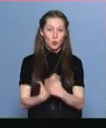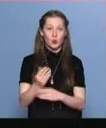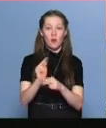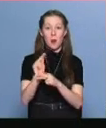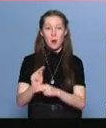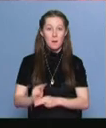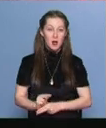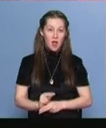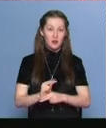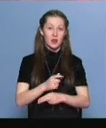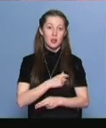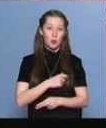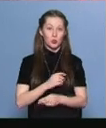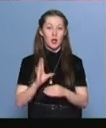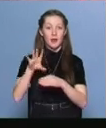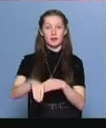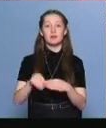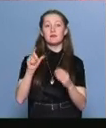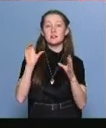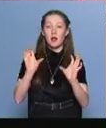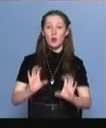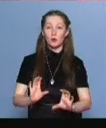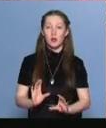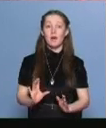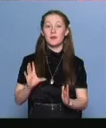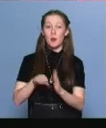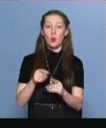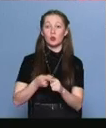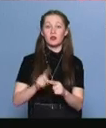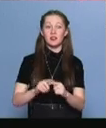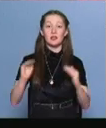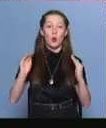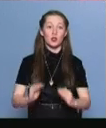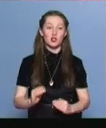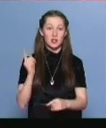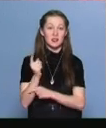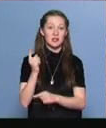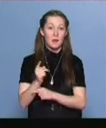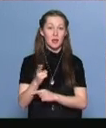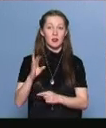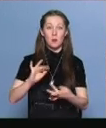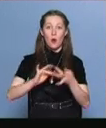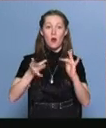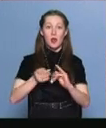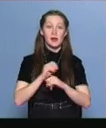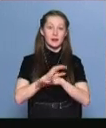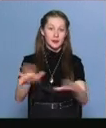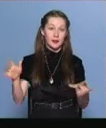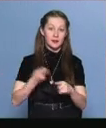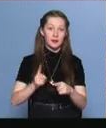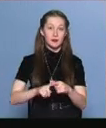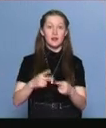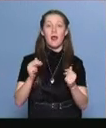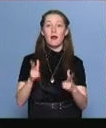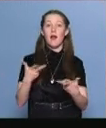в федеральные законы. Основное требование – дополнить существующие ограничения запретом на подробности о том, где, как и при каких